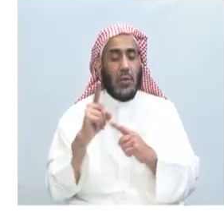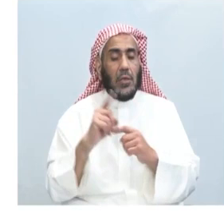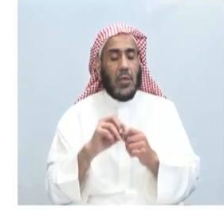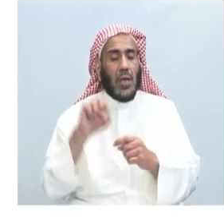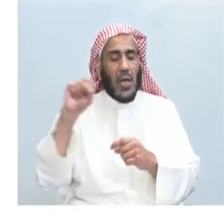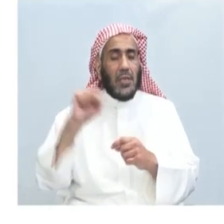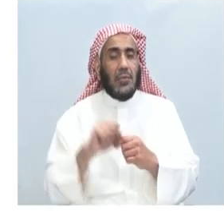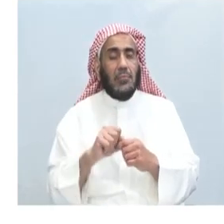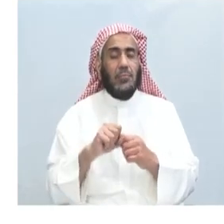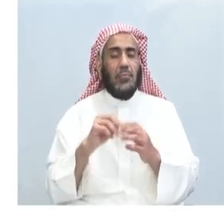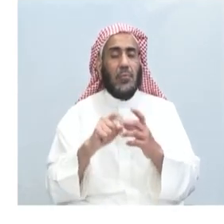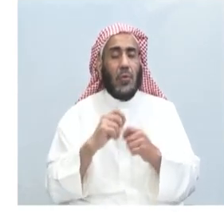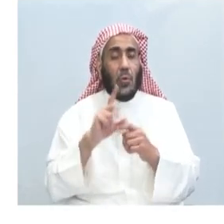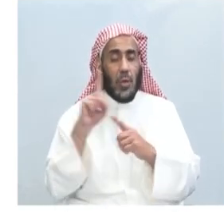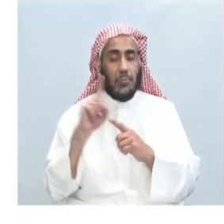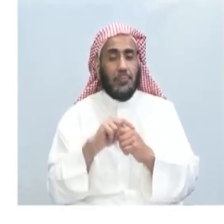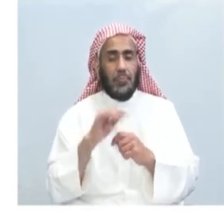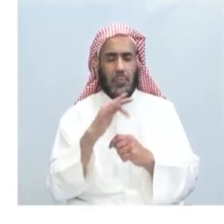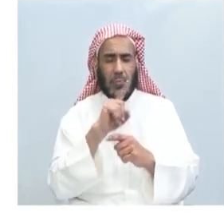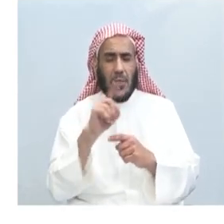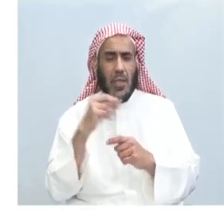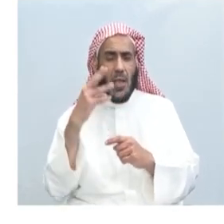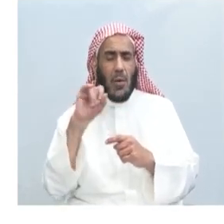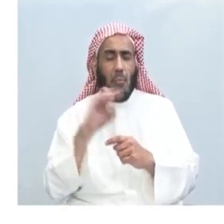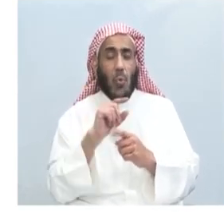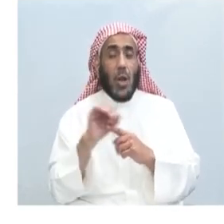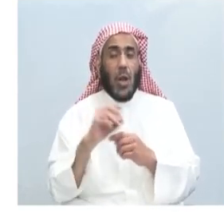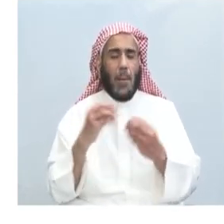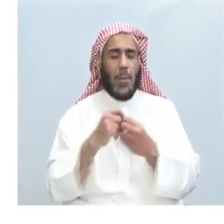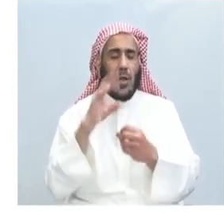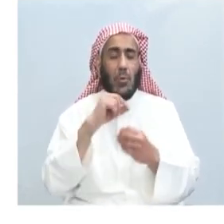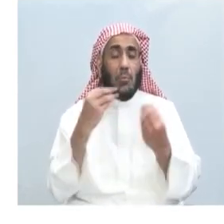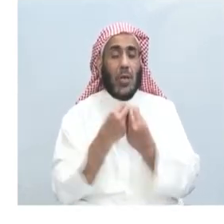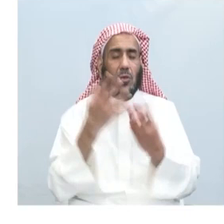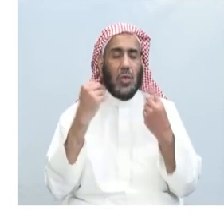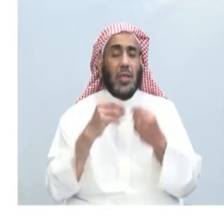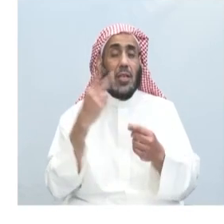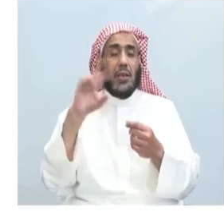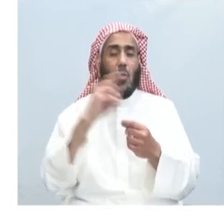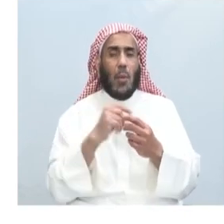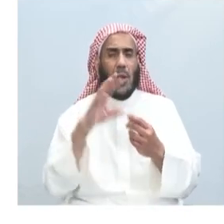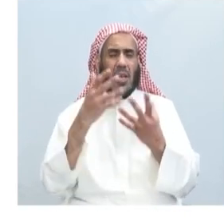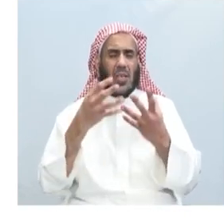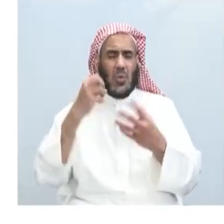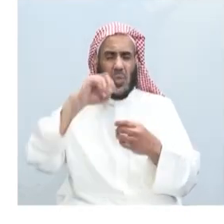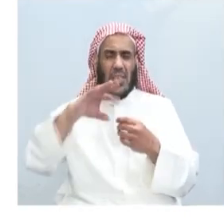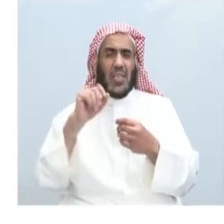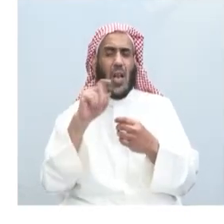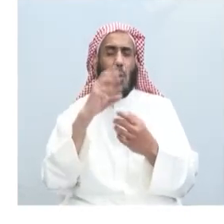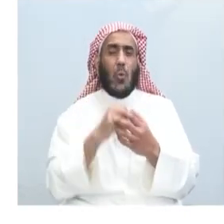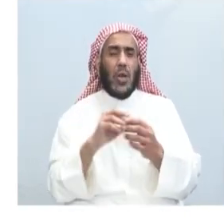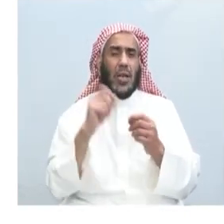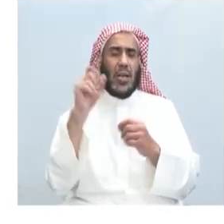خاصين بالتفاعل الكلي هنا 2 مول من اول اكسيد الكربون مع الاكسجين اعطاني 2 مول من ثاني اكسيد الكربون هنا